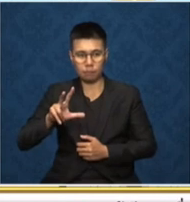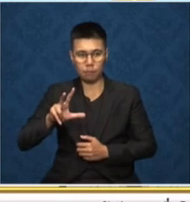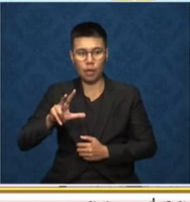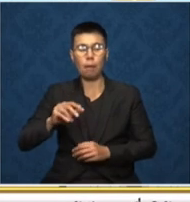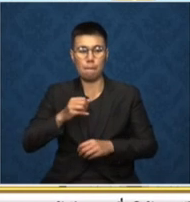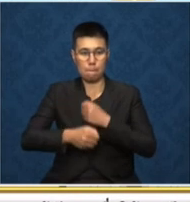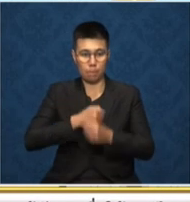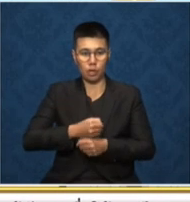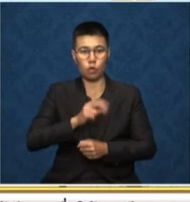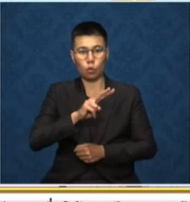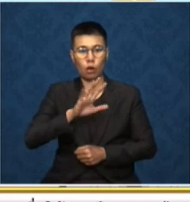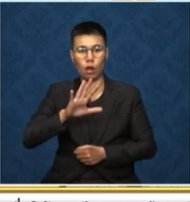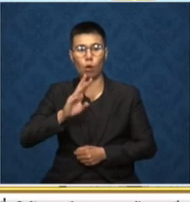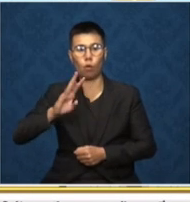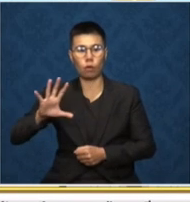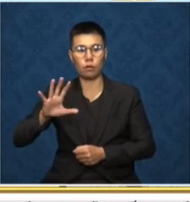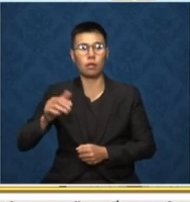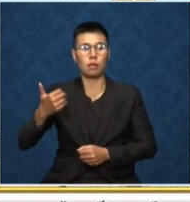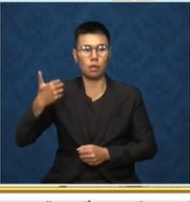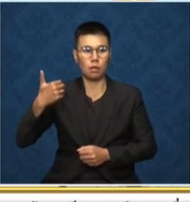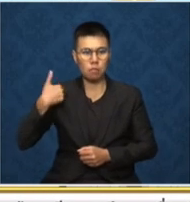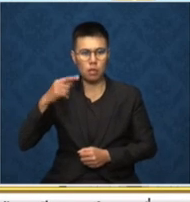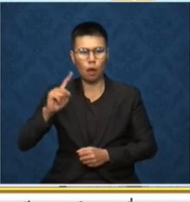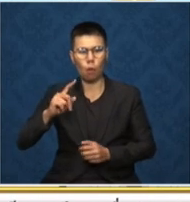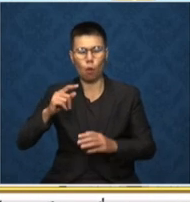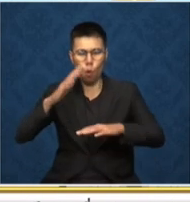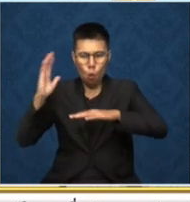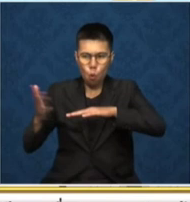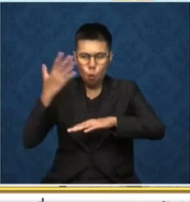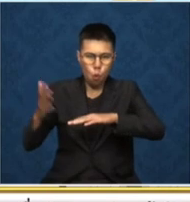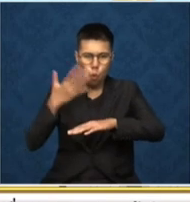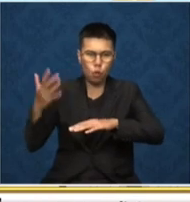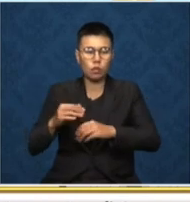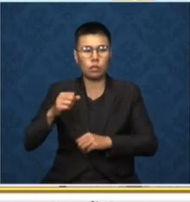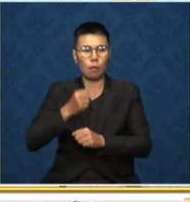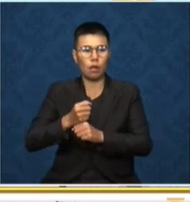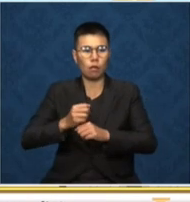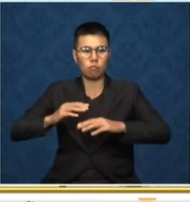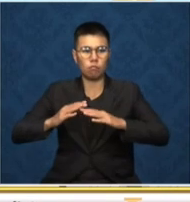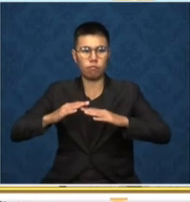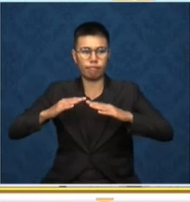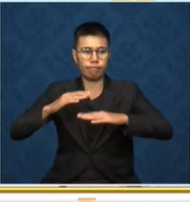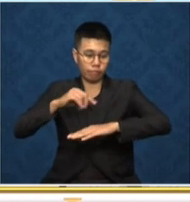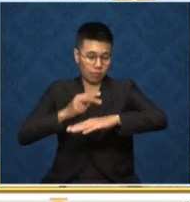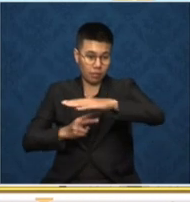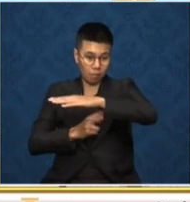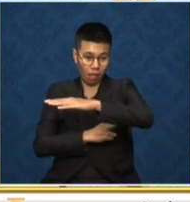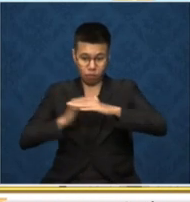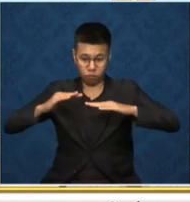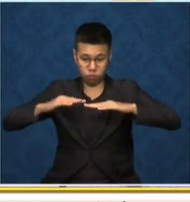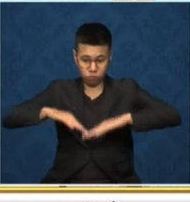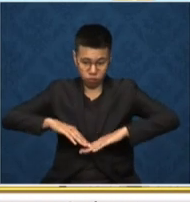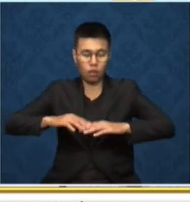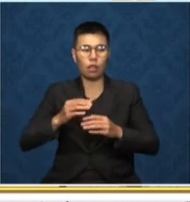ปี2565เนี่ยเกิดพายุโนรูนทำให้สะพานทรุดตัวลงครับเลยได้มาสร้างเป็นสะพ